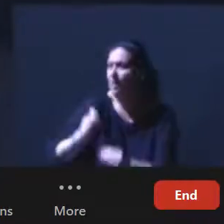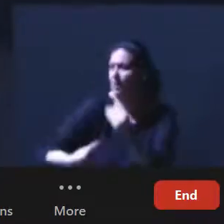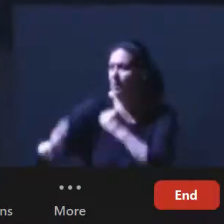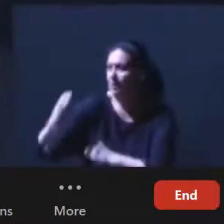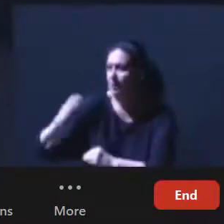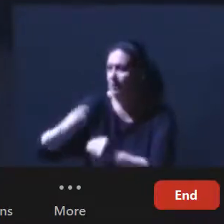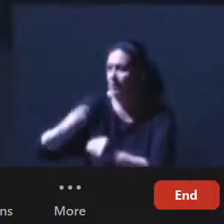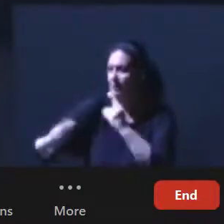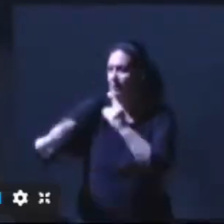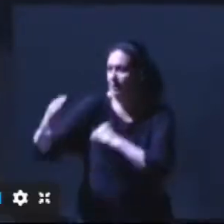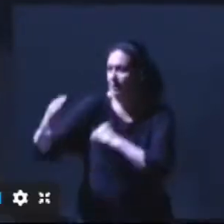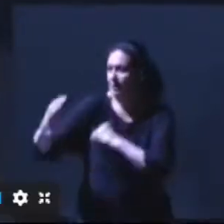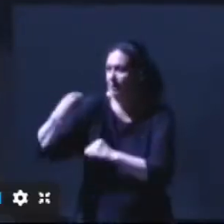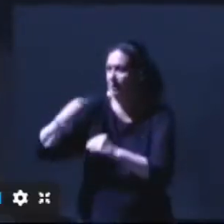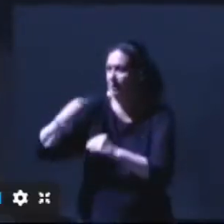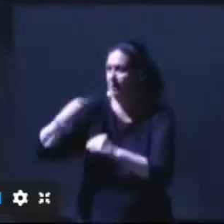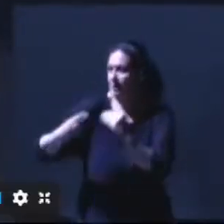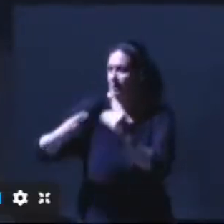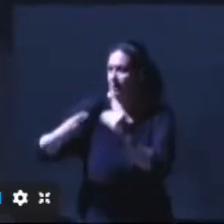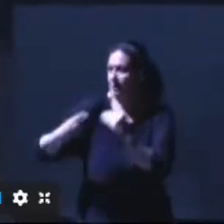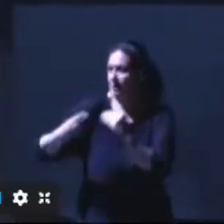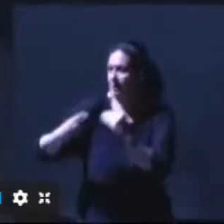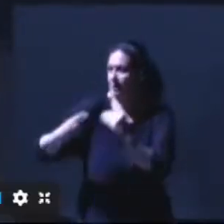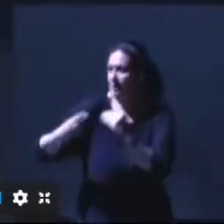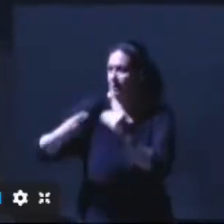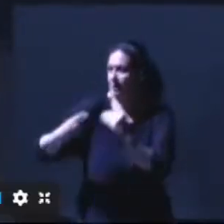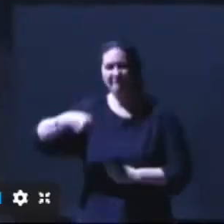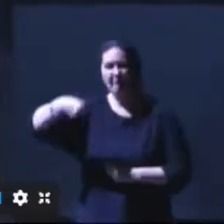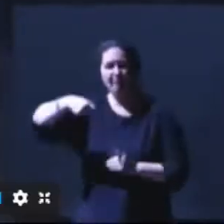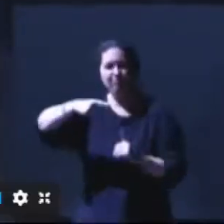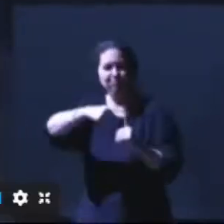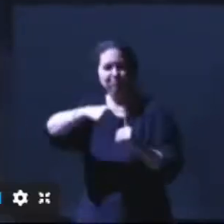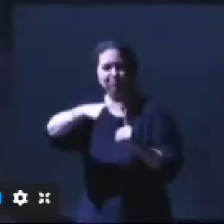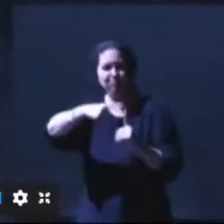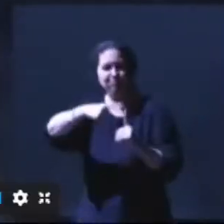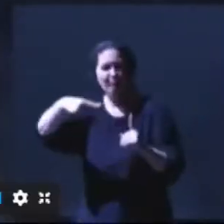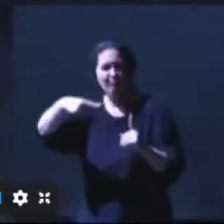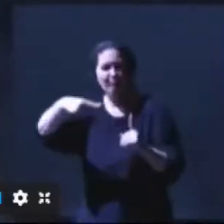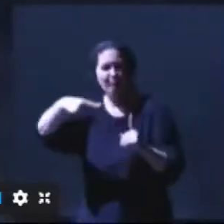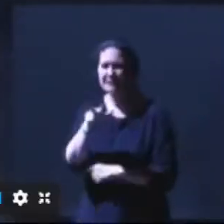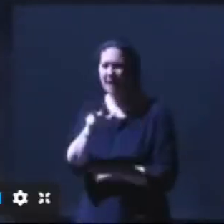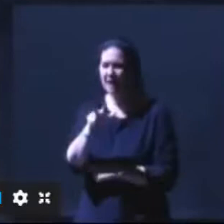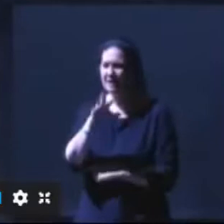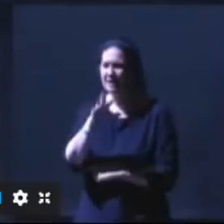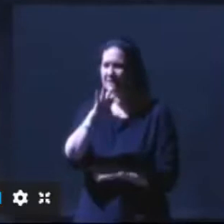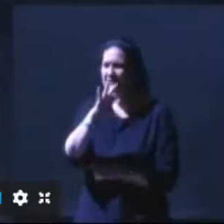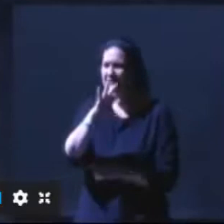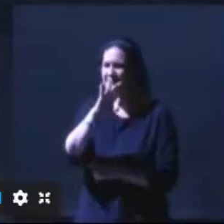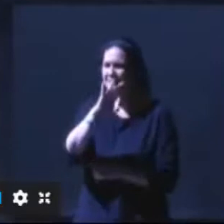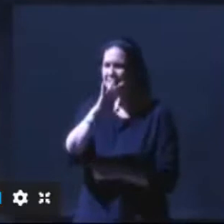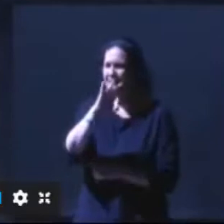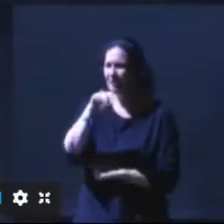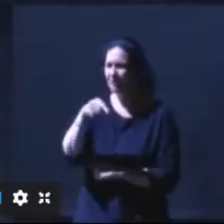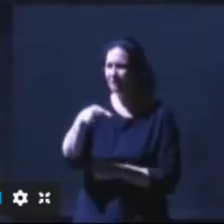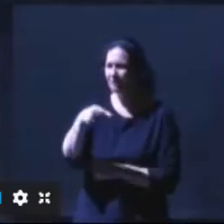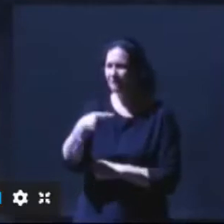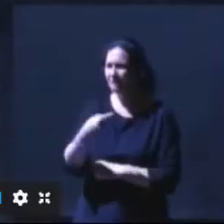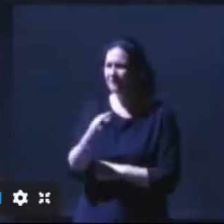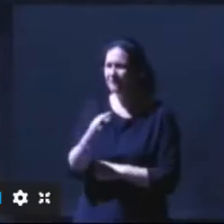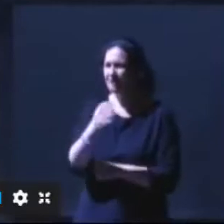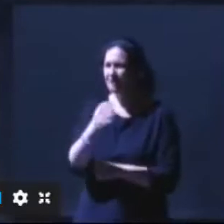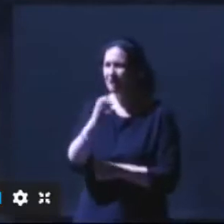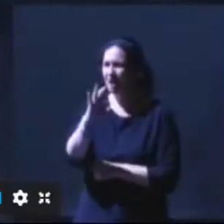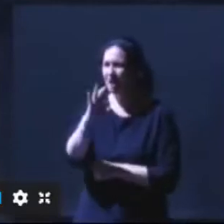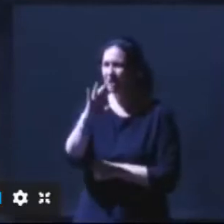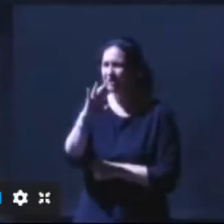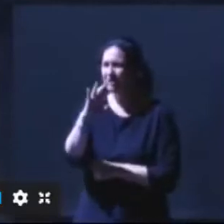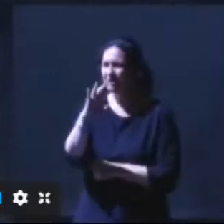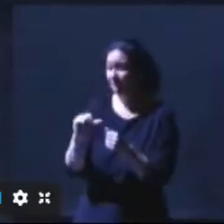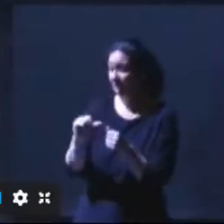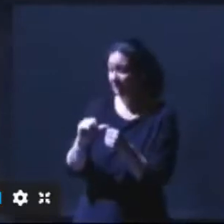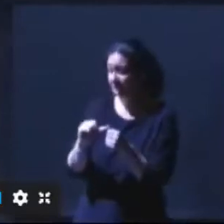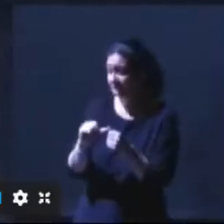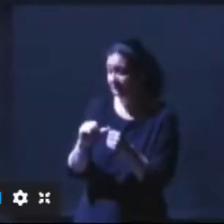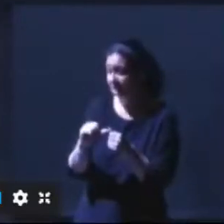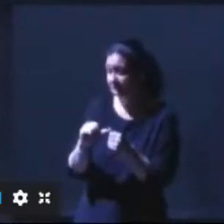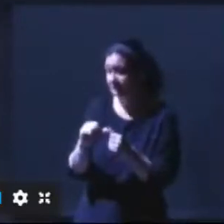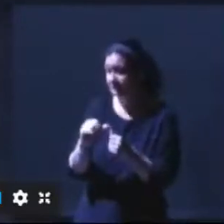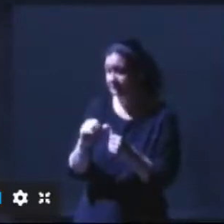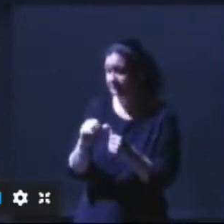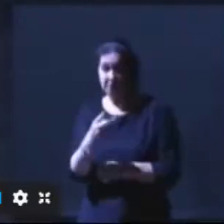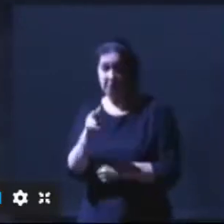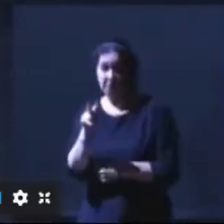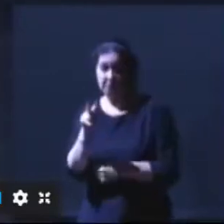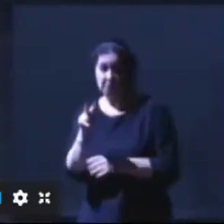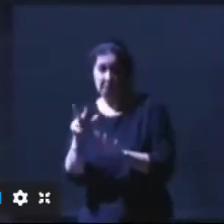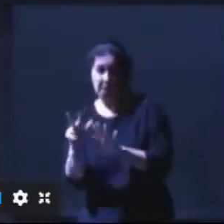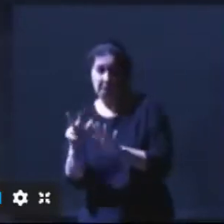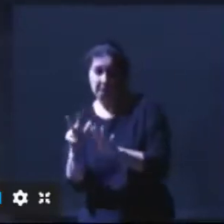giá thị chậm thấp xuống đến tận 2. Thì là 1 sen, thậm chí là dưới 1 sen. Tại sao? Tại vì là nhiều